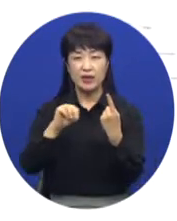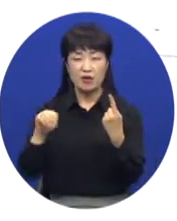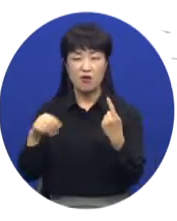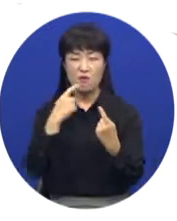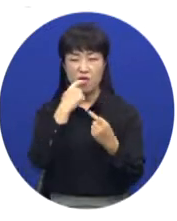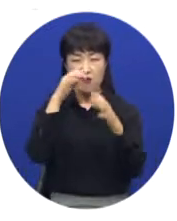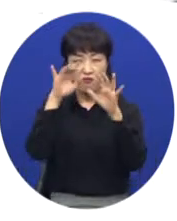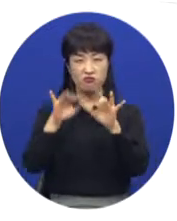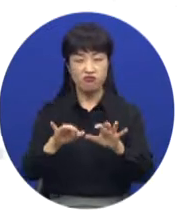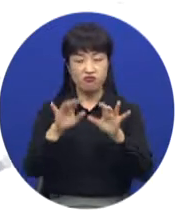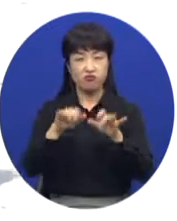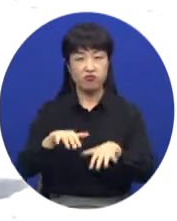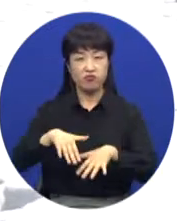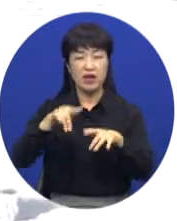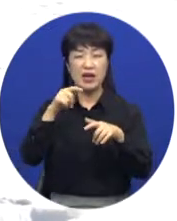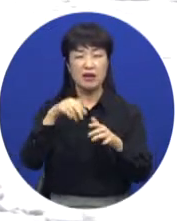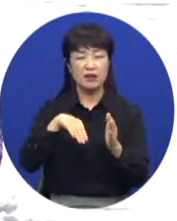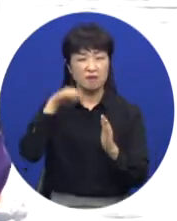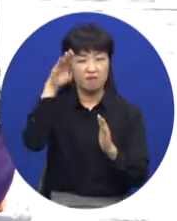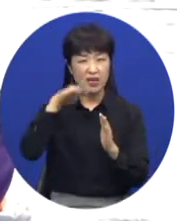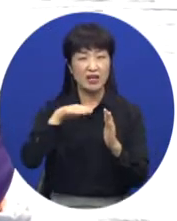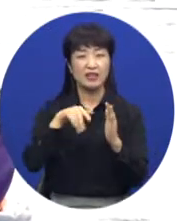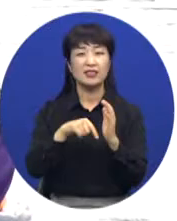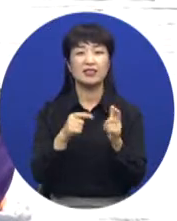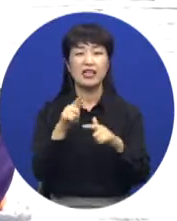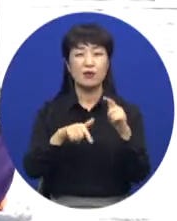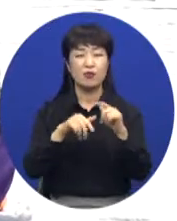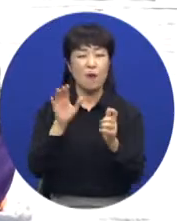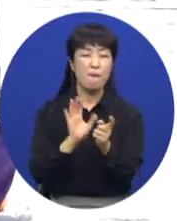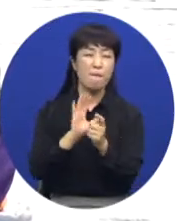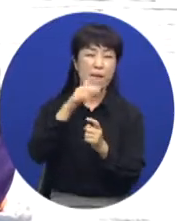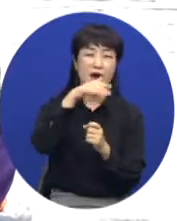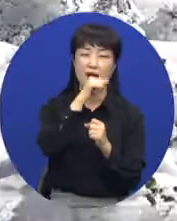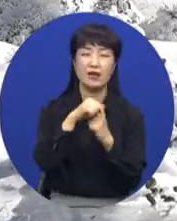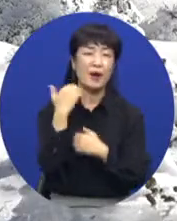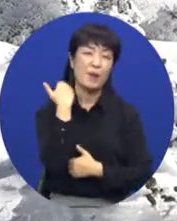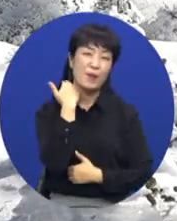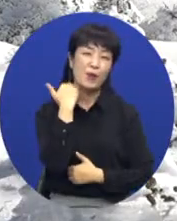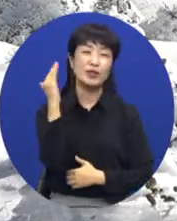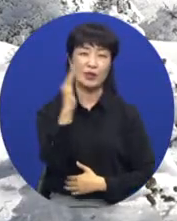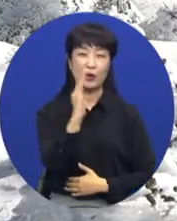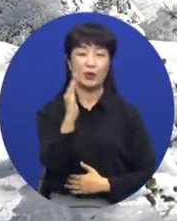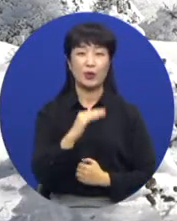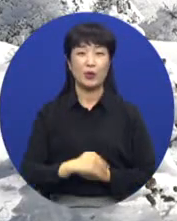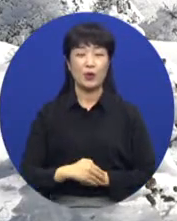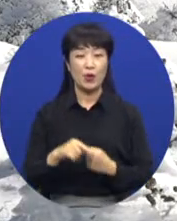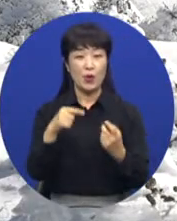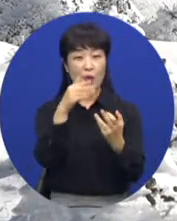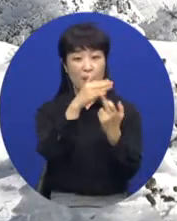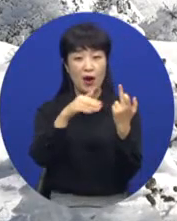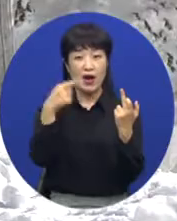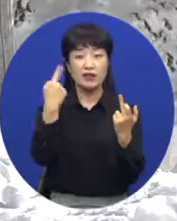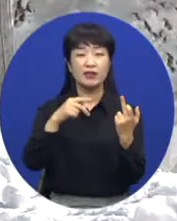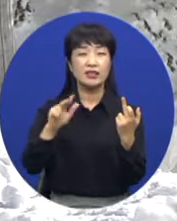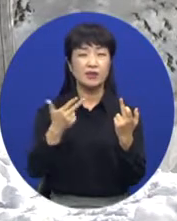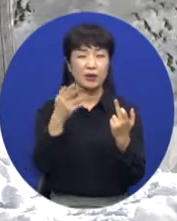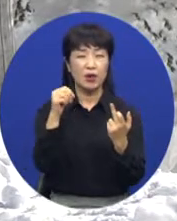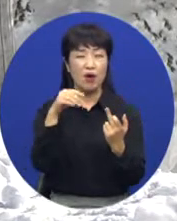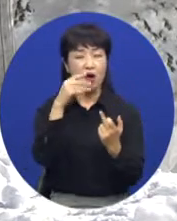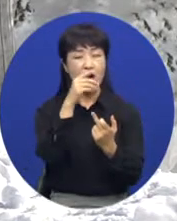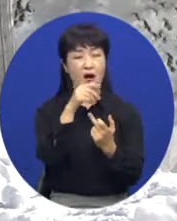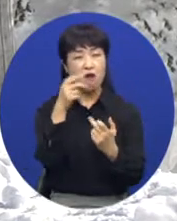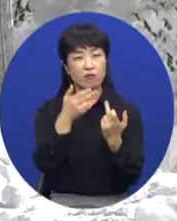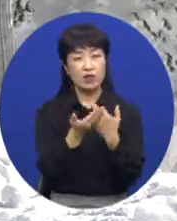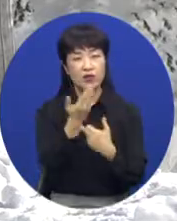이처럼 키가 작은 나무들은 눈에 파묻혀 보이지 않을 정도입니다 해발 1700m 호주에서 보는 한라산은 잊지